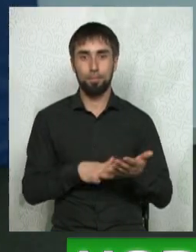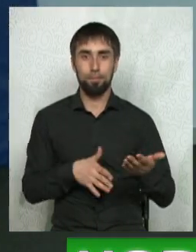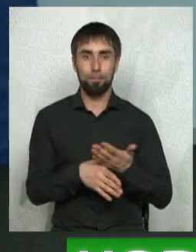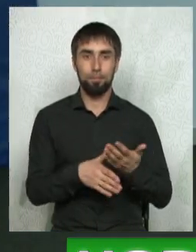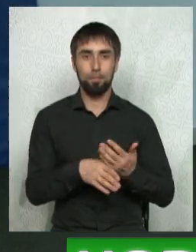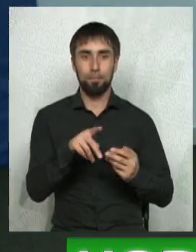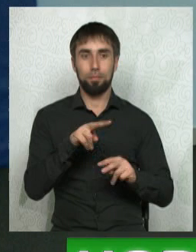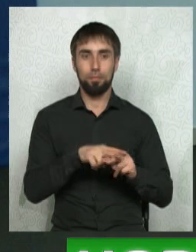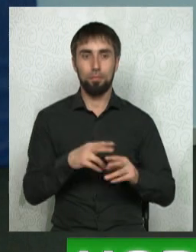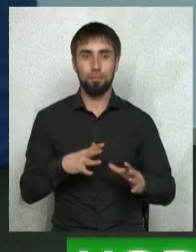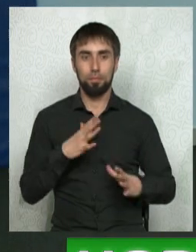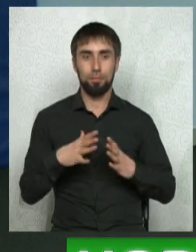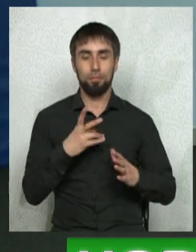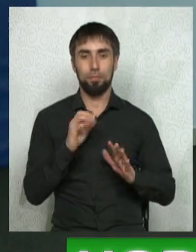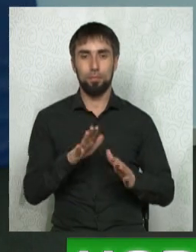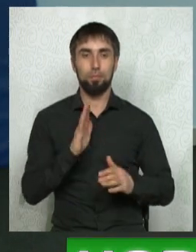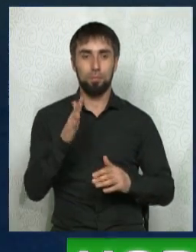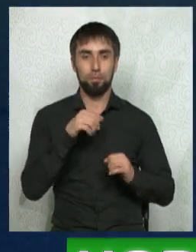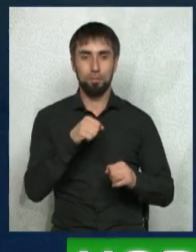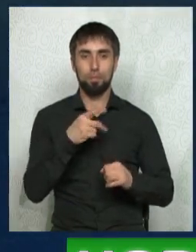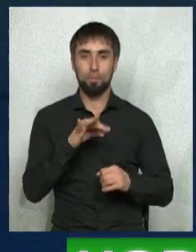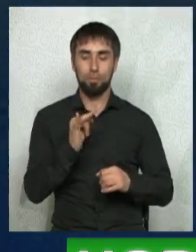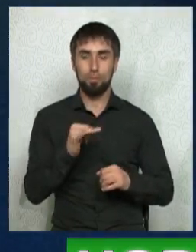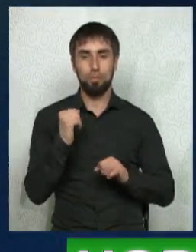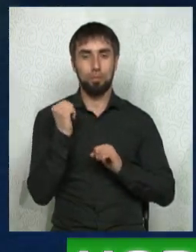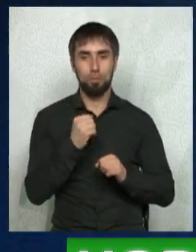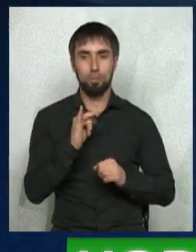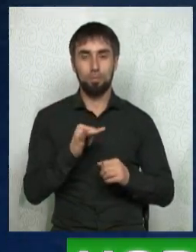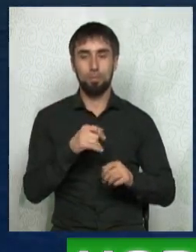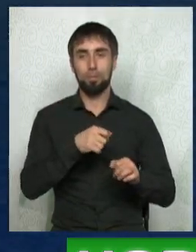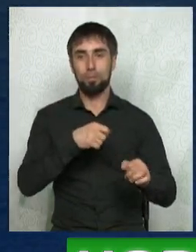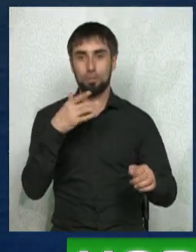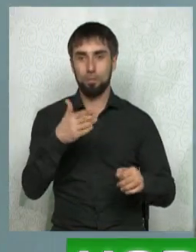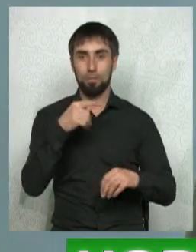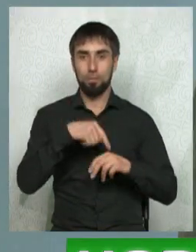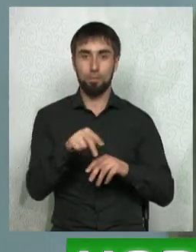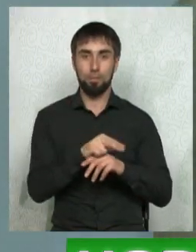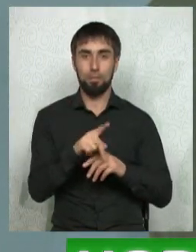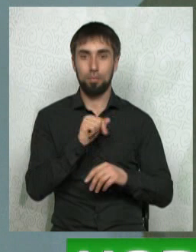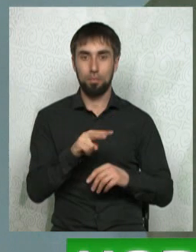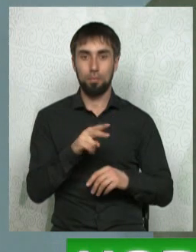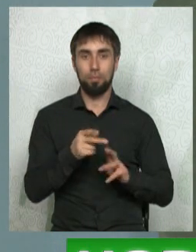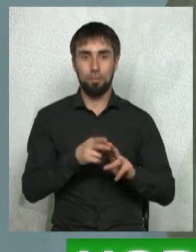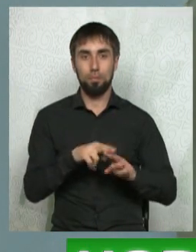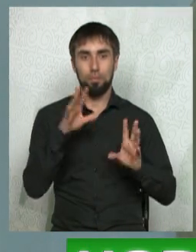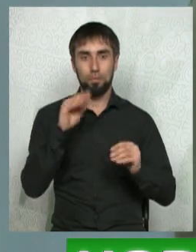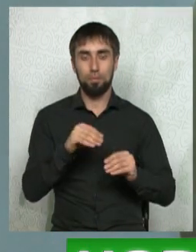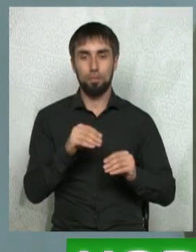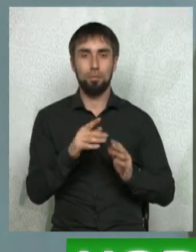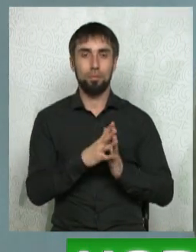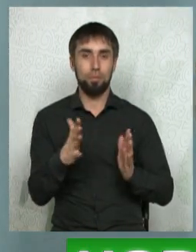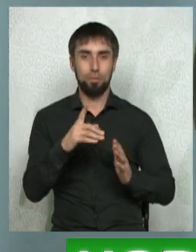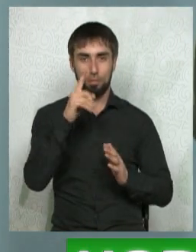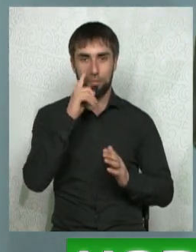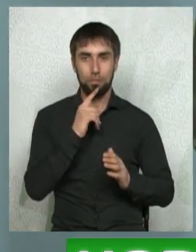помогать. Здесь тренируют и не только будущих боксеров, но и дзюдоистов и лучников. С момента реконструкции зала, а это всего-то чуть больше